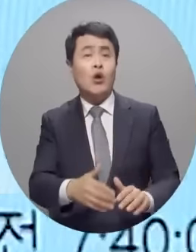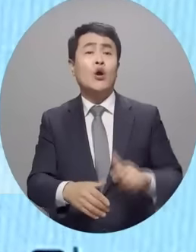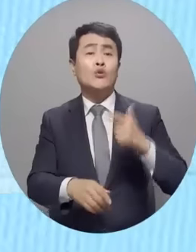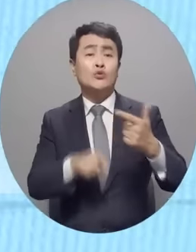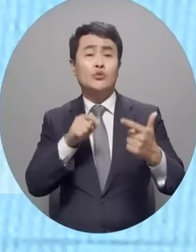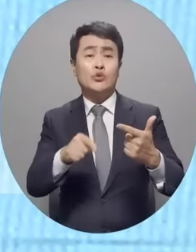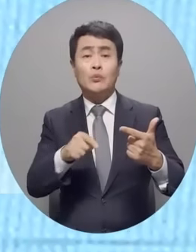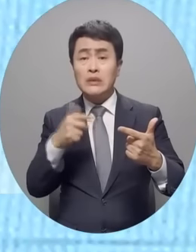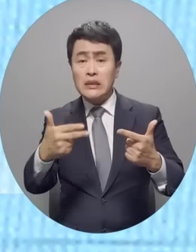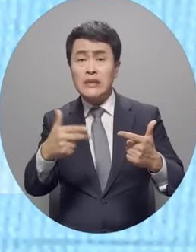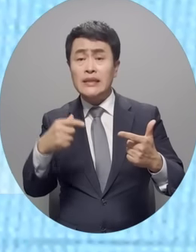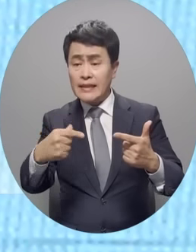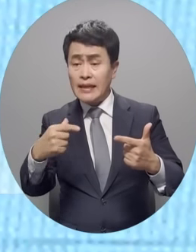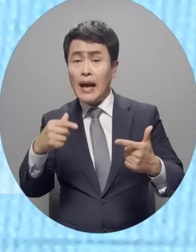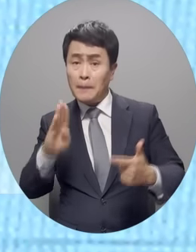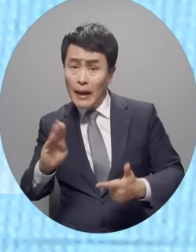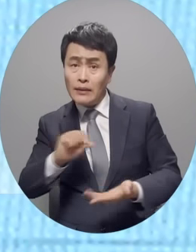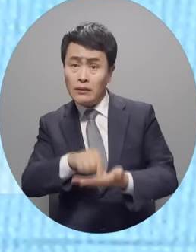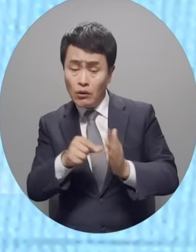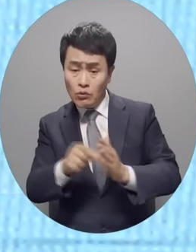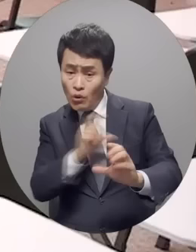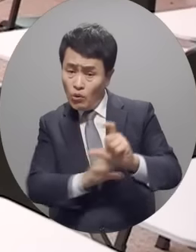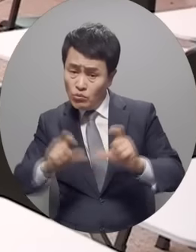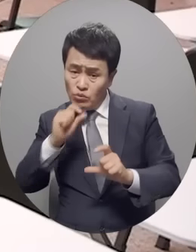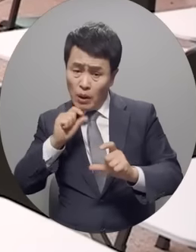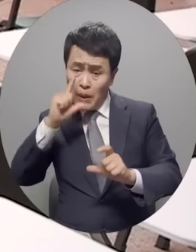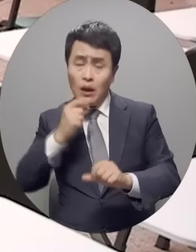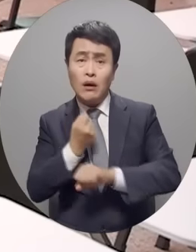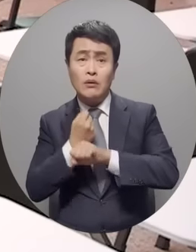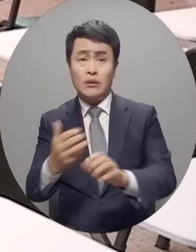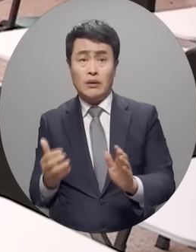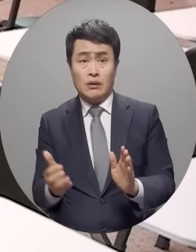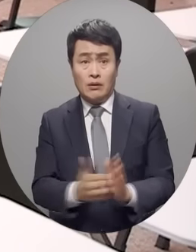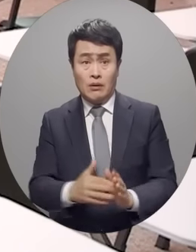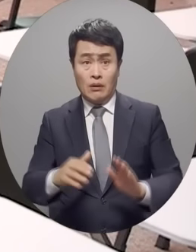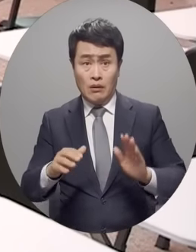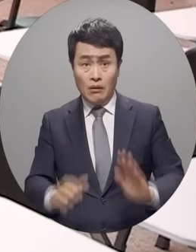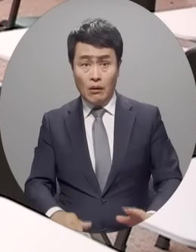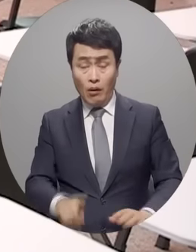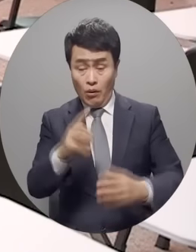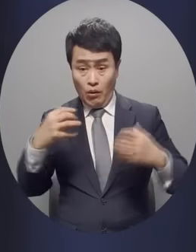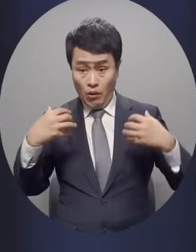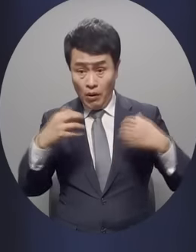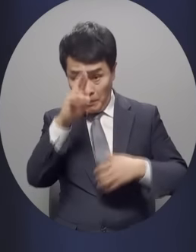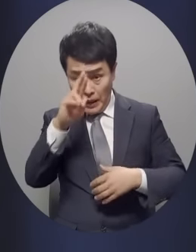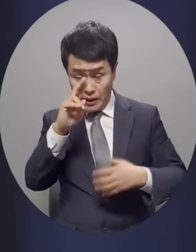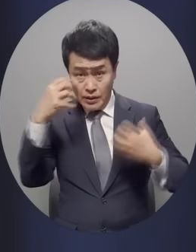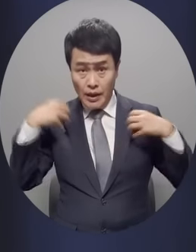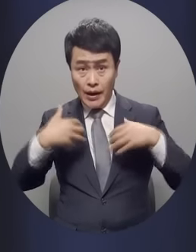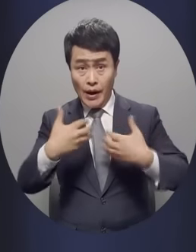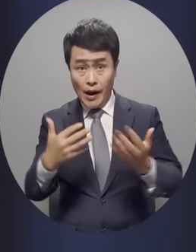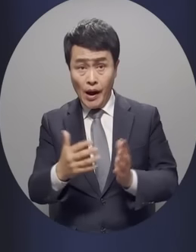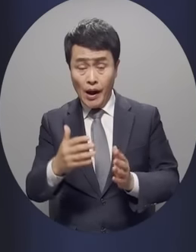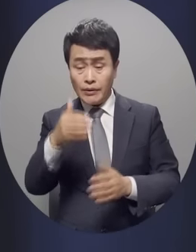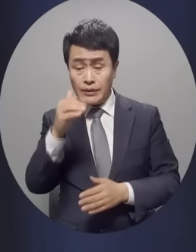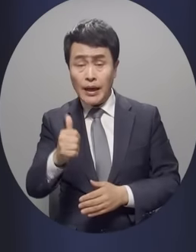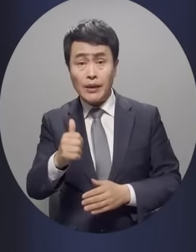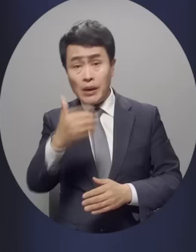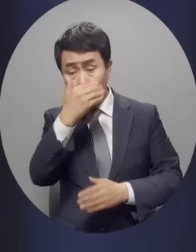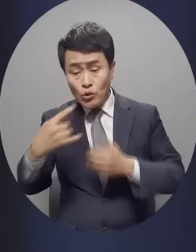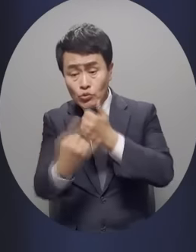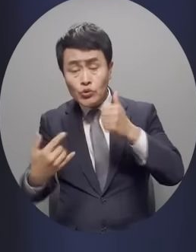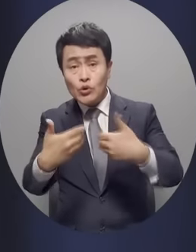6.7GB에 달한다며 추가 폭로 가능성도 내비쳤습니다. 박근혜 정부에서 장관급인 청년위원장을 지낸 신 전 교수는 윤석열